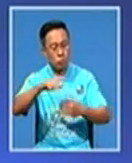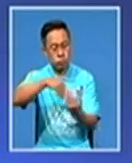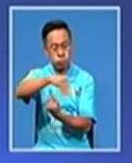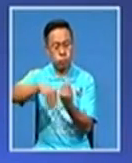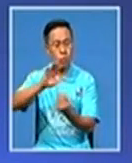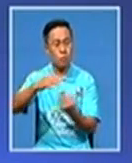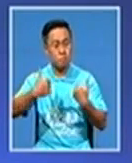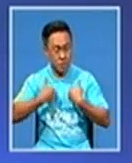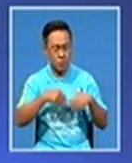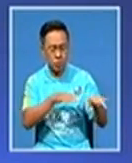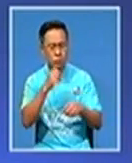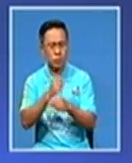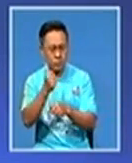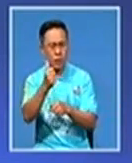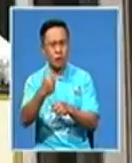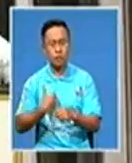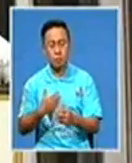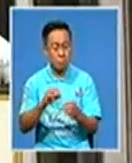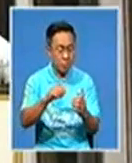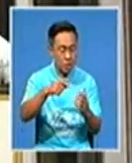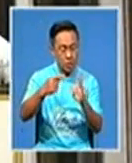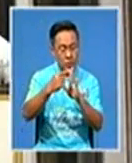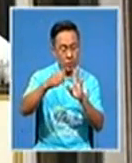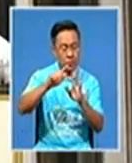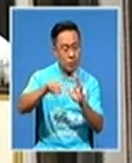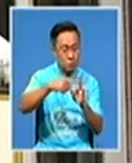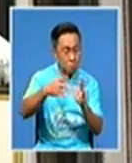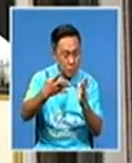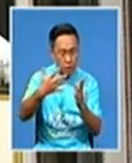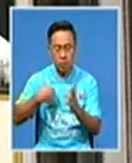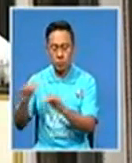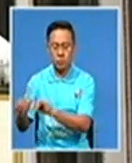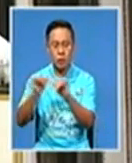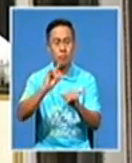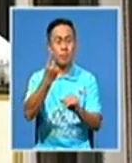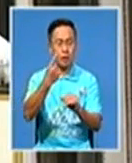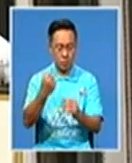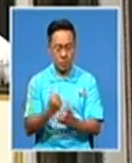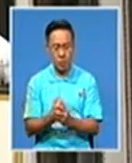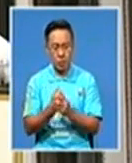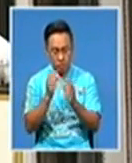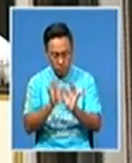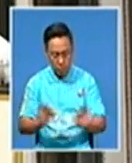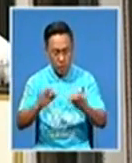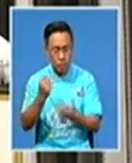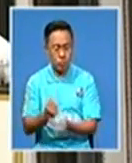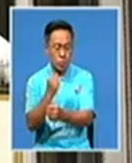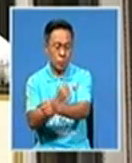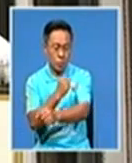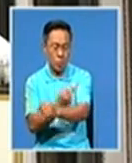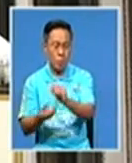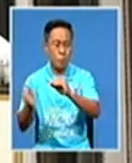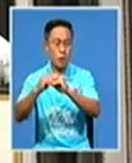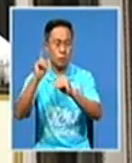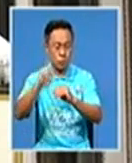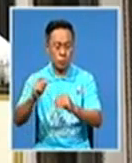ประโยชน์แล้วก็ในส่วนที่จะไปจากนอกพื้นที่อันที่3เพื่อจะทำให้เข้มแข็งแล้วก็จ้างงานได้มากขึ้นก็คือต้องมีการลงทุนจากต่างประเทศด้วยน